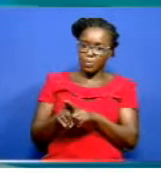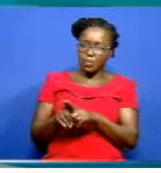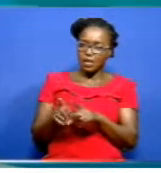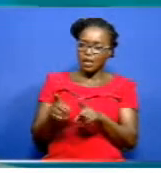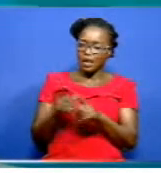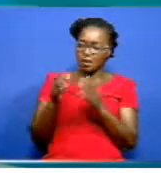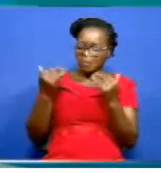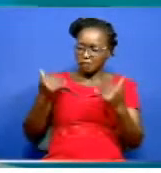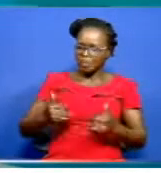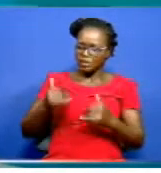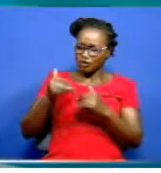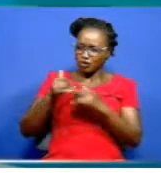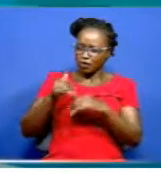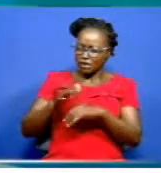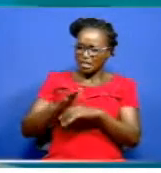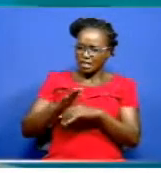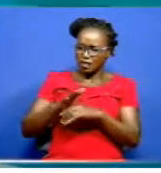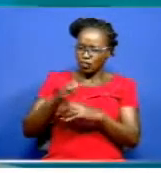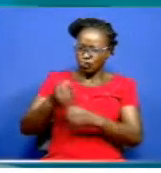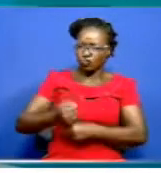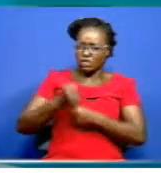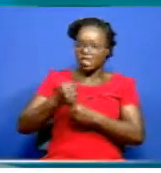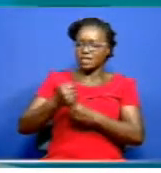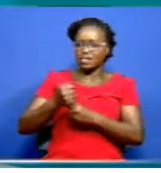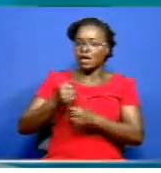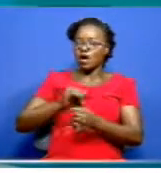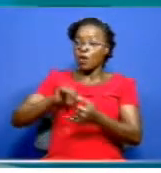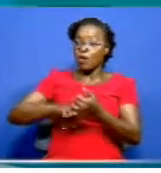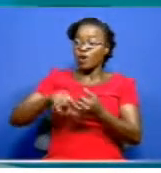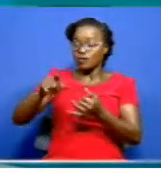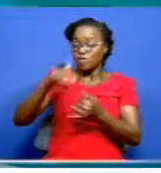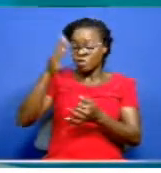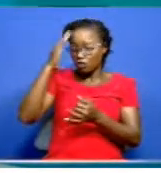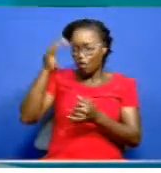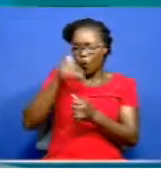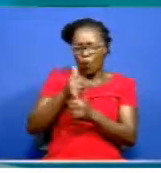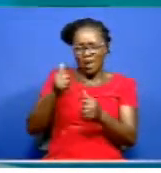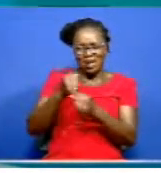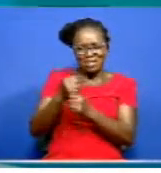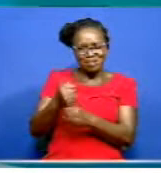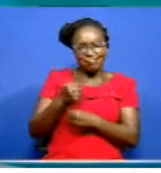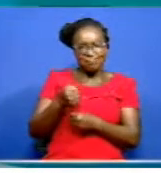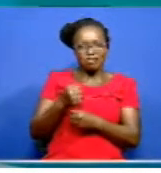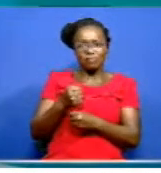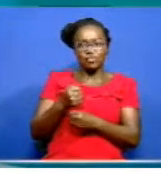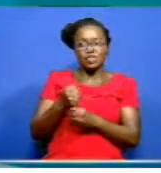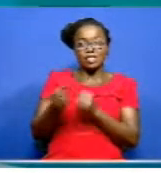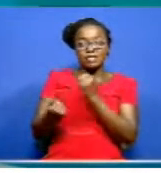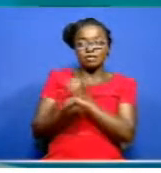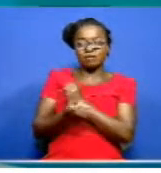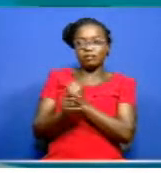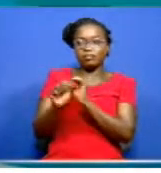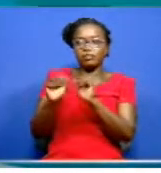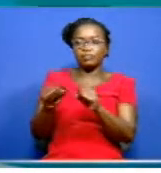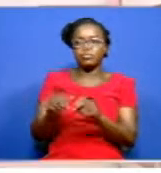ulize ikuwe ni mtu namwamini, mtu pia mke wako anaamini, na mtu anaweza kupea mawaidha sawa.